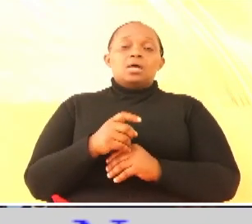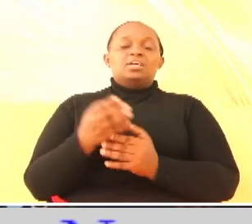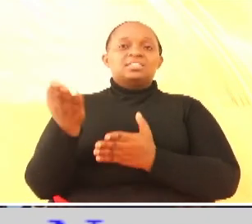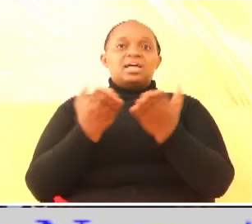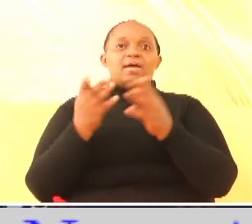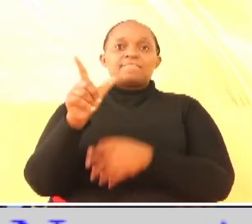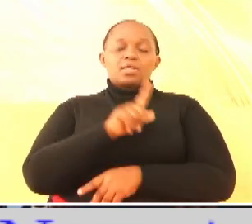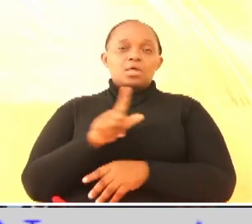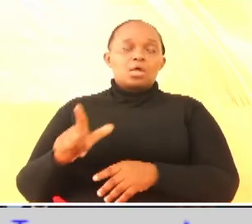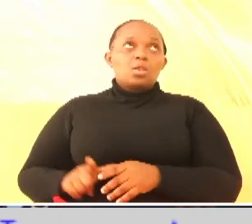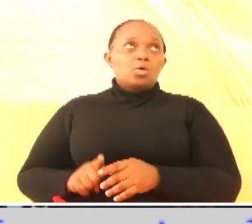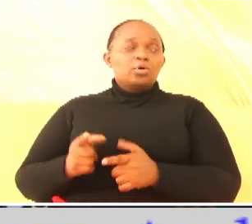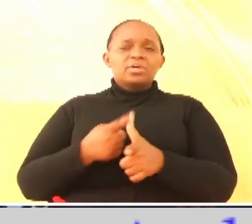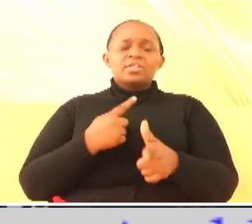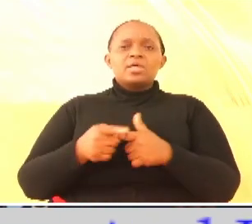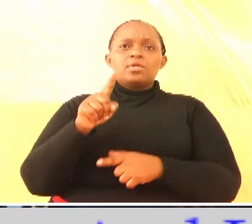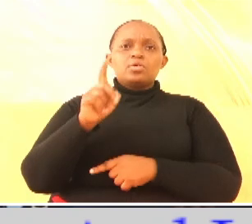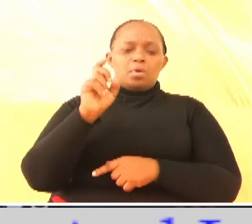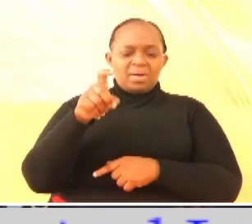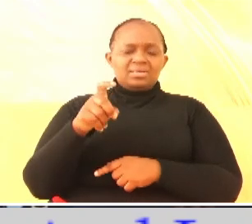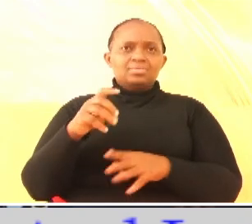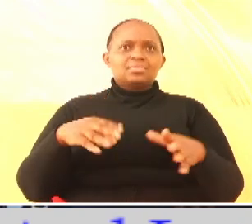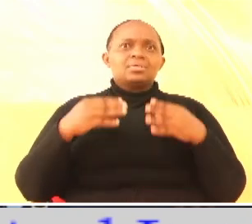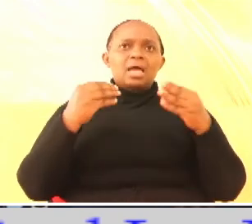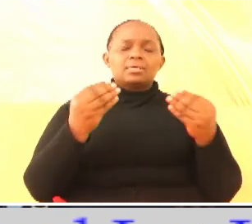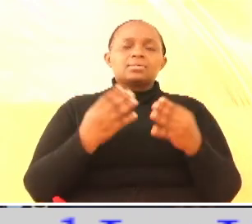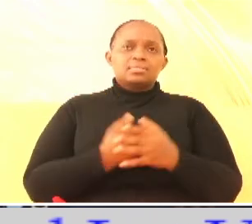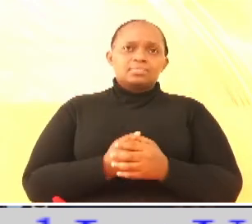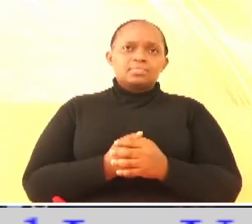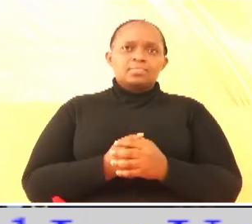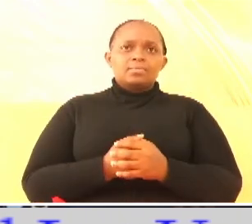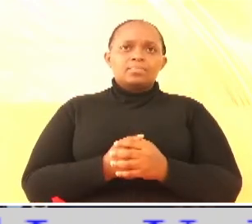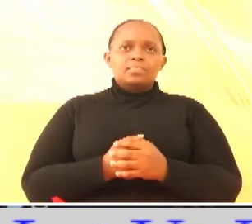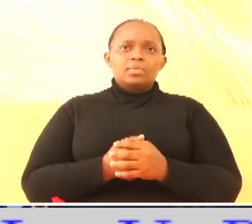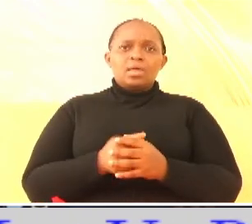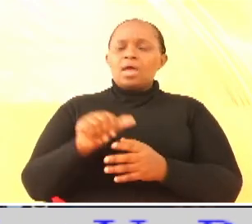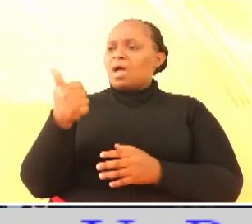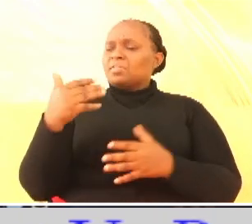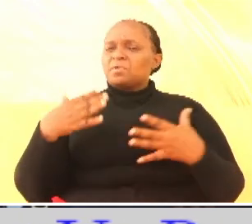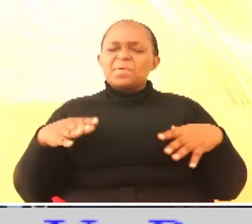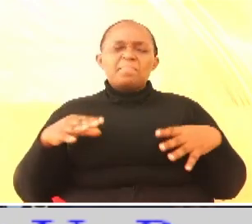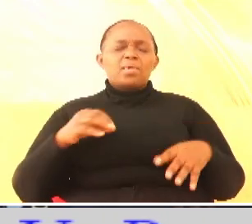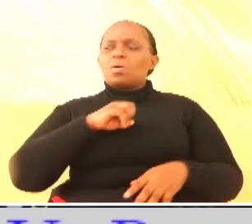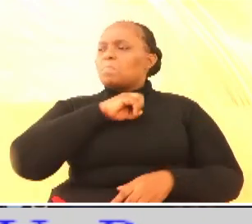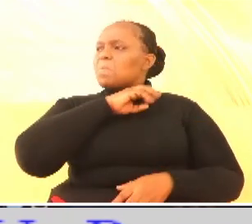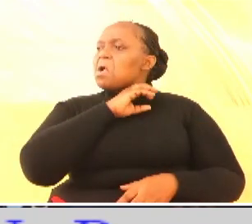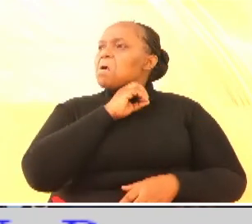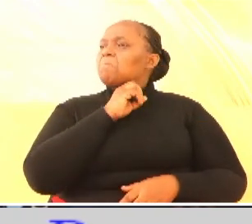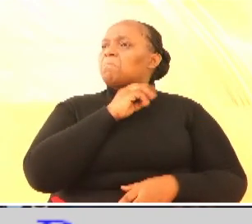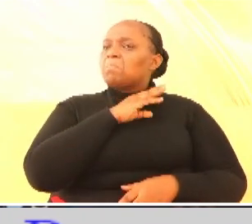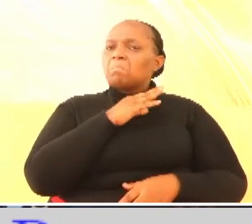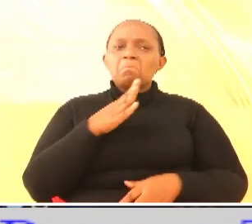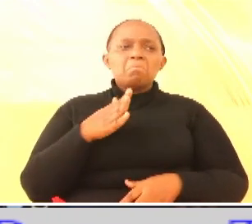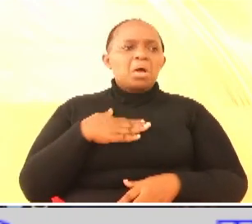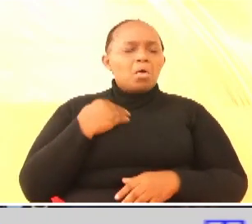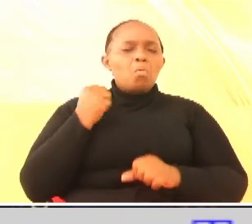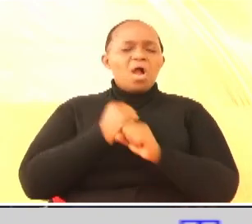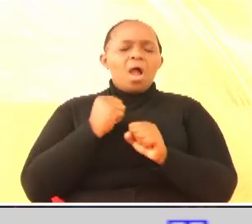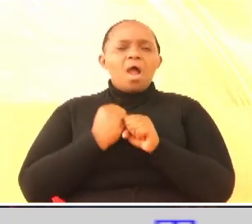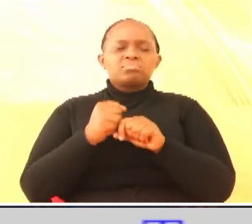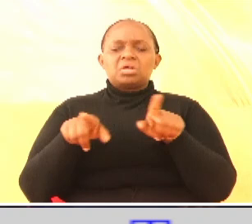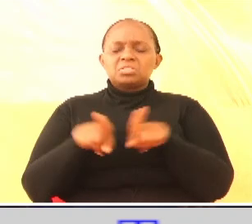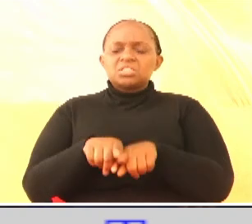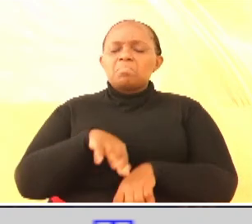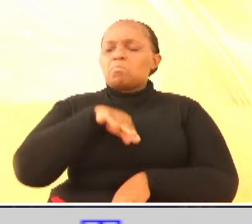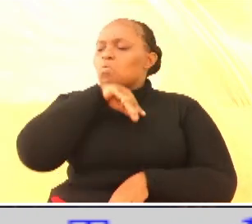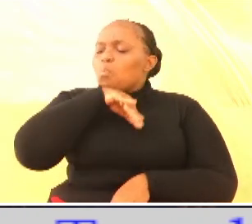wanaramika? Wengine wako nyumbani wanaramika wakiangalia familia za yeye. Hawanitambui kama mama, mimi kazi yangu ni mtumwa huku. Kuamka